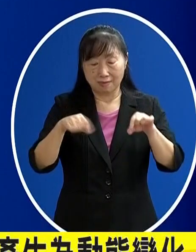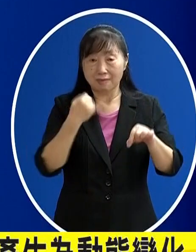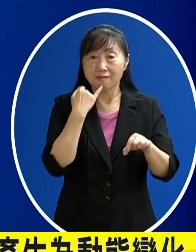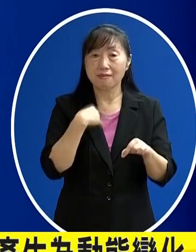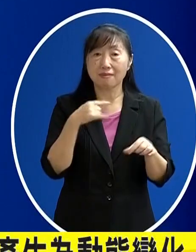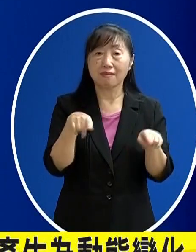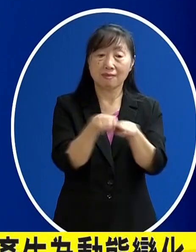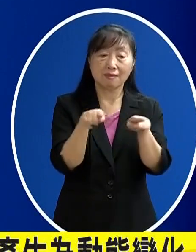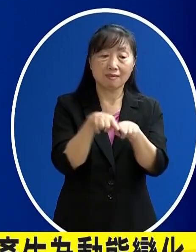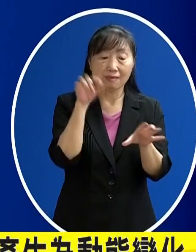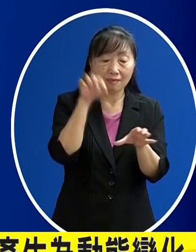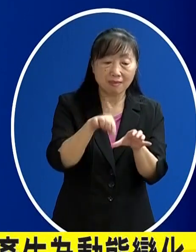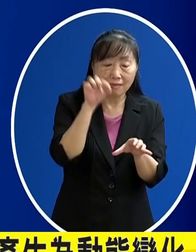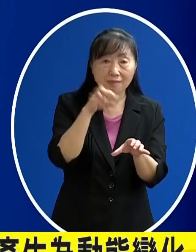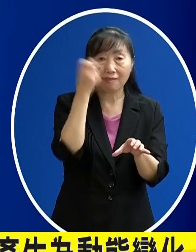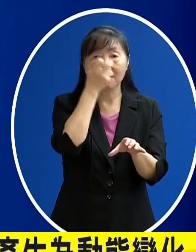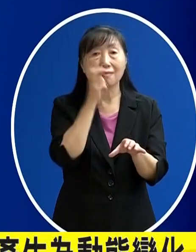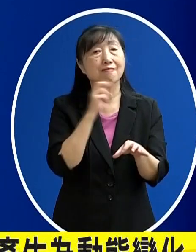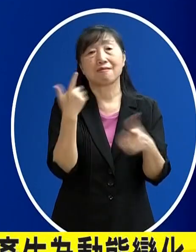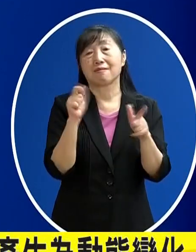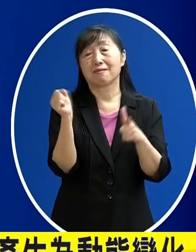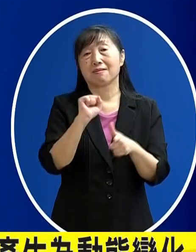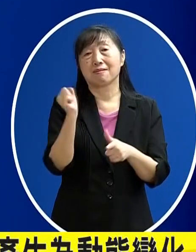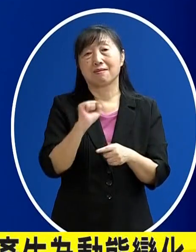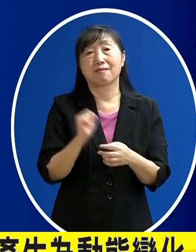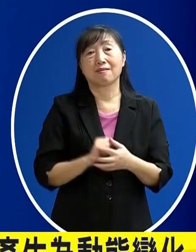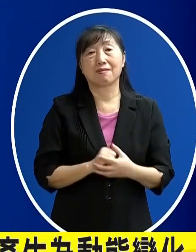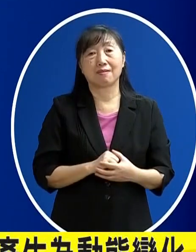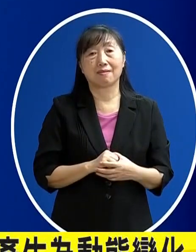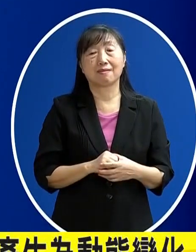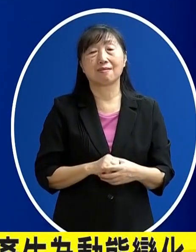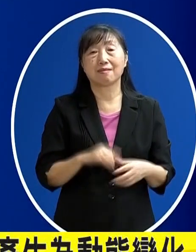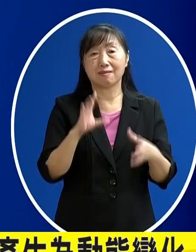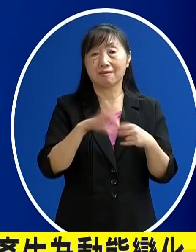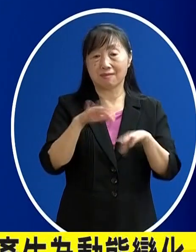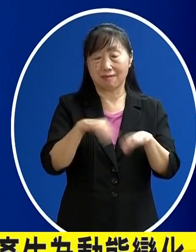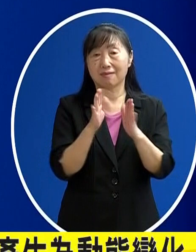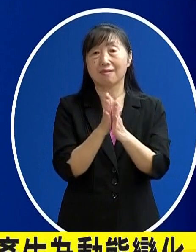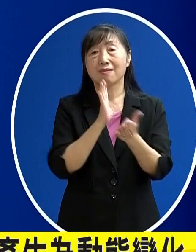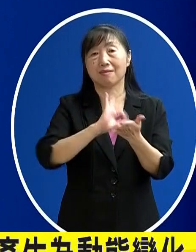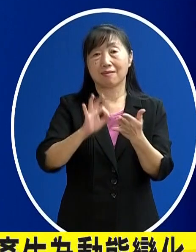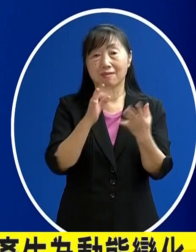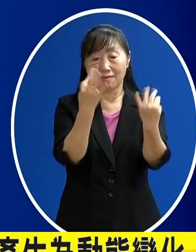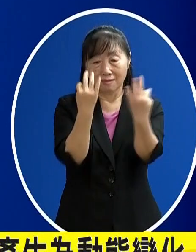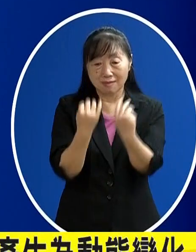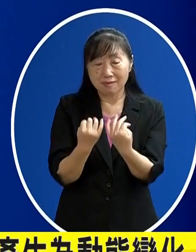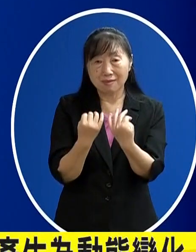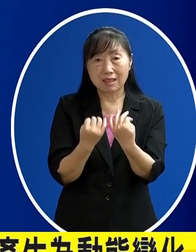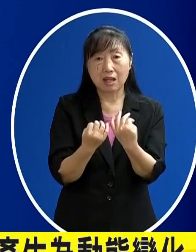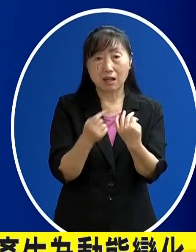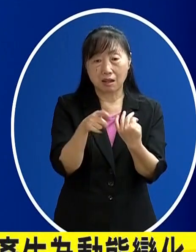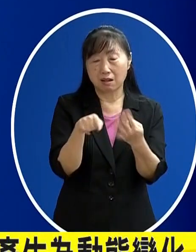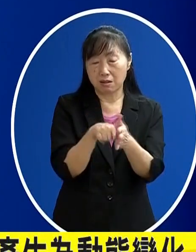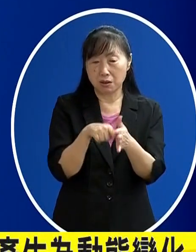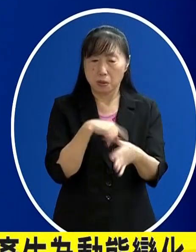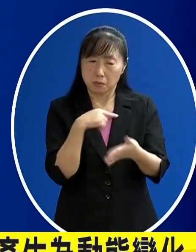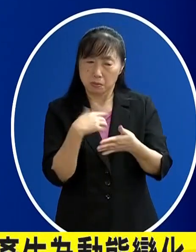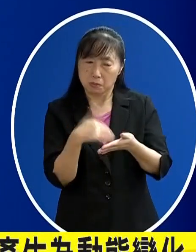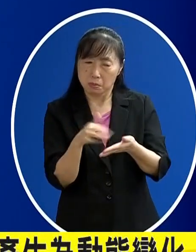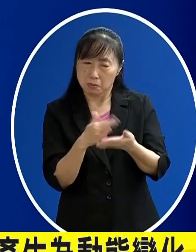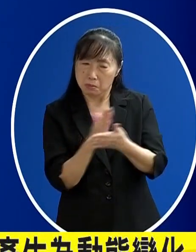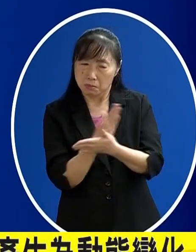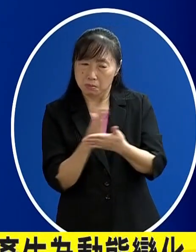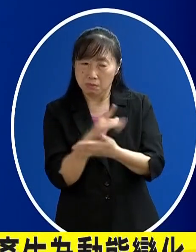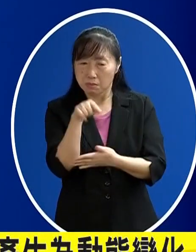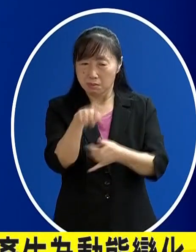用于一般的这种临床或者是筛检的使用，所以我们都是用这个数字呢想要来做一些推估或者是参